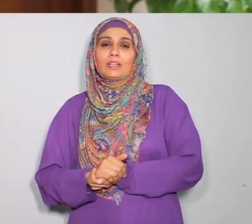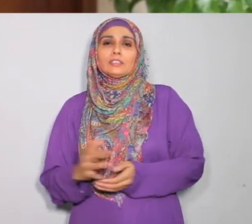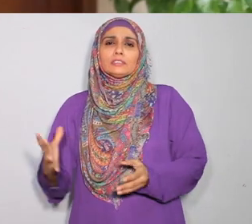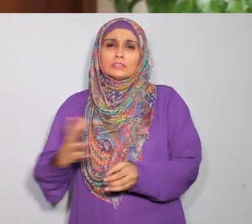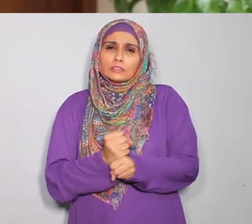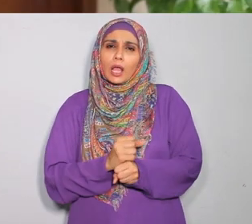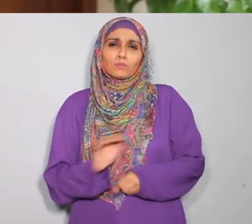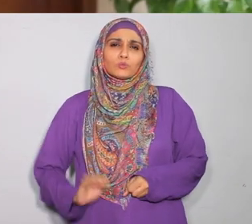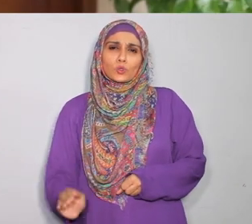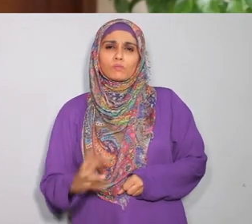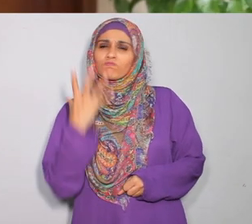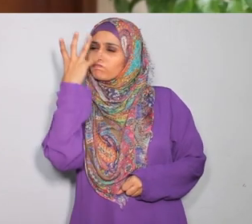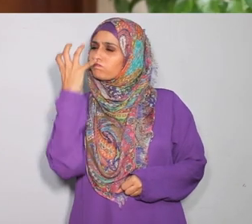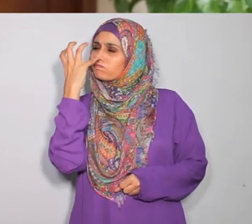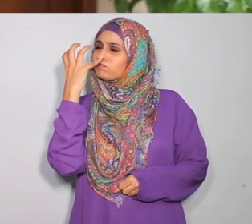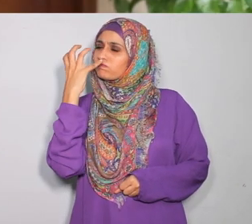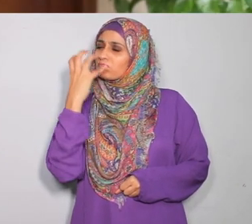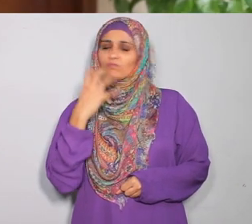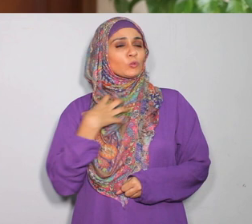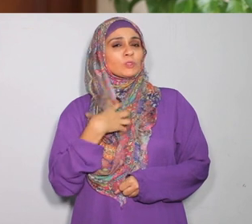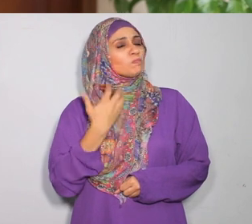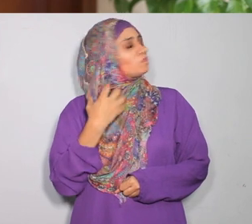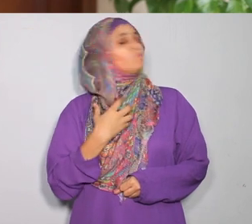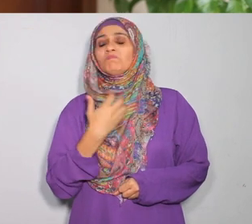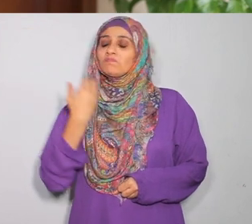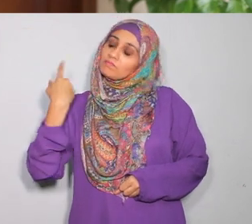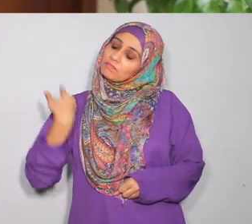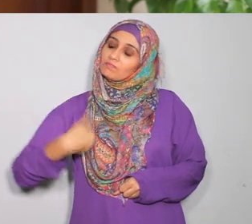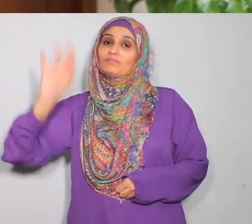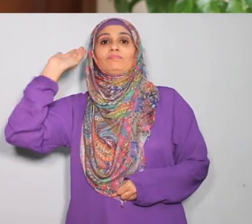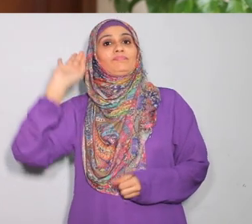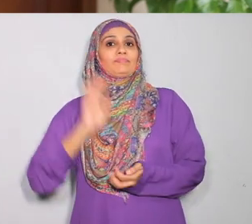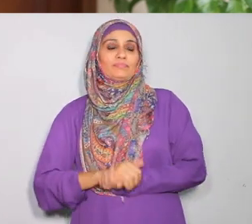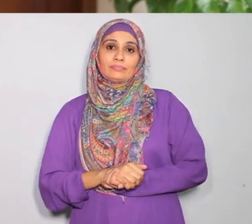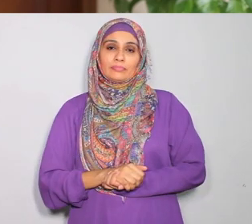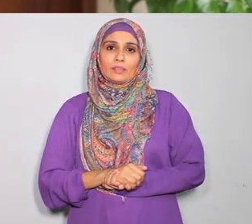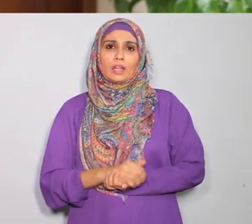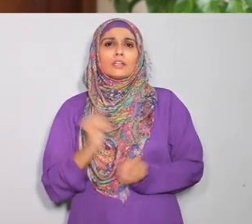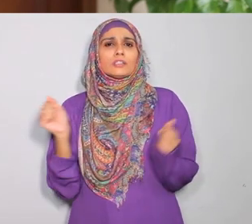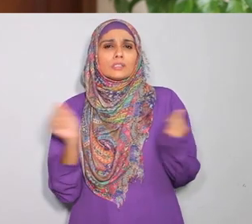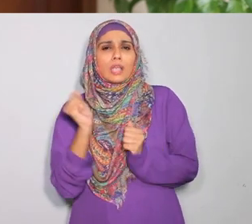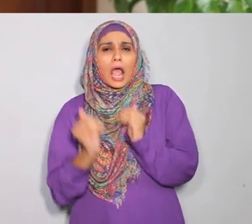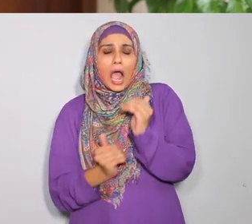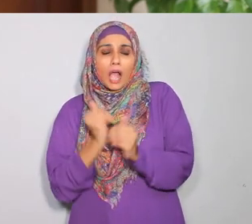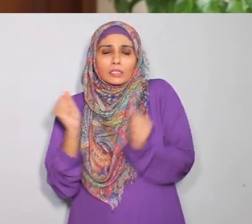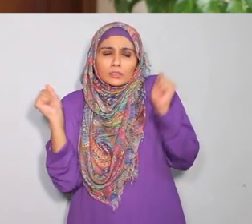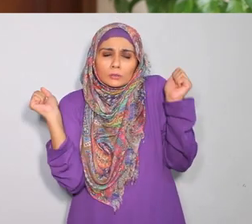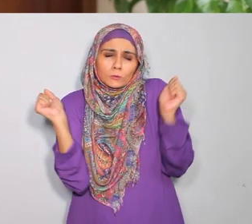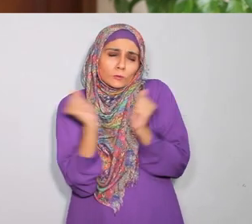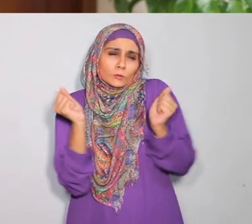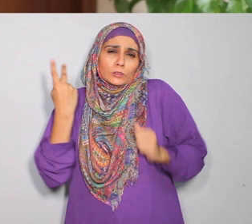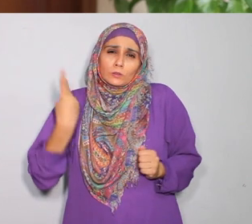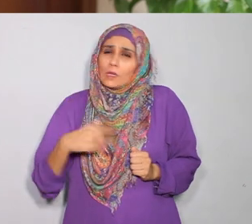चूहे नाराजगी से इस तरह लेकर चले गए कि सर्दियों बहुत ठंडी थी